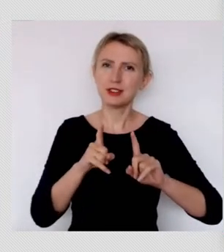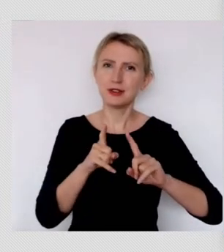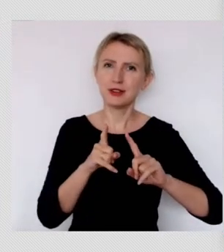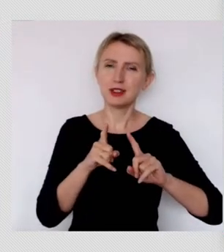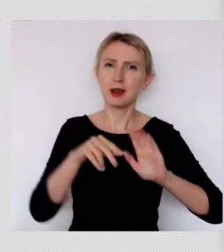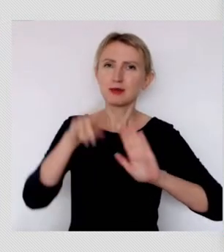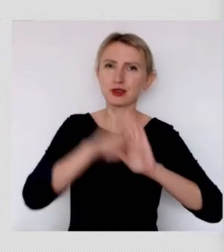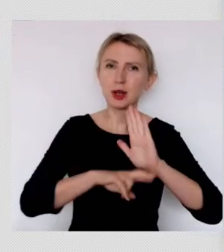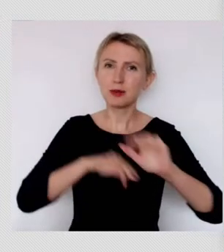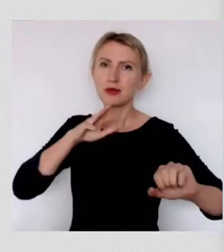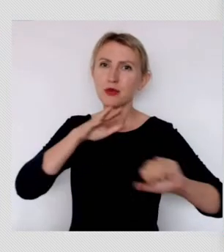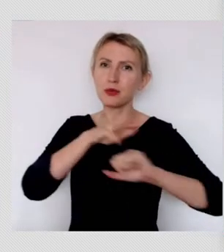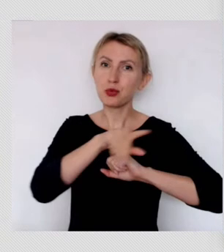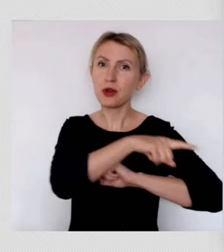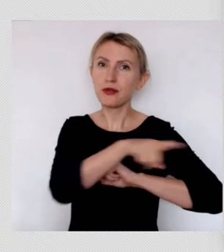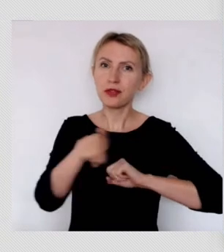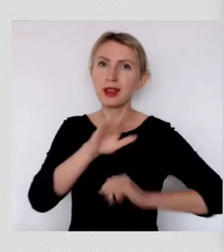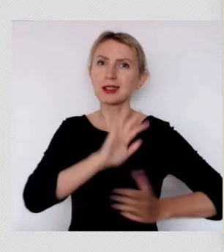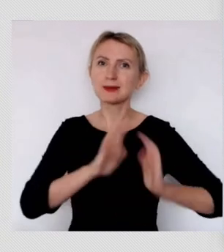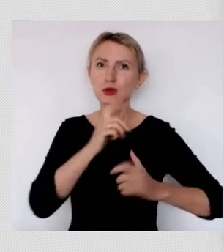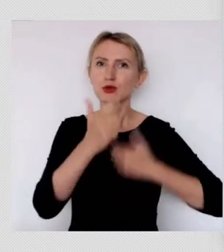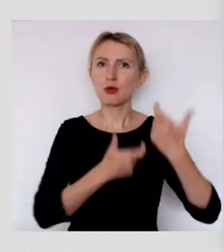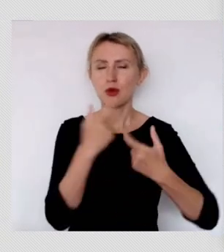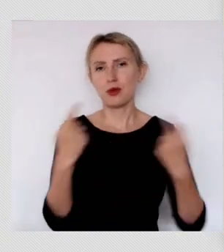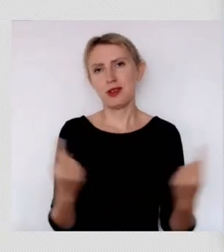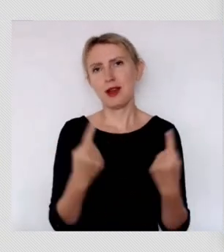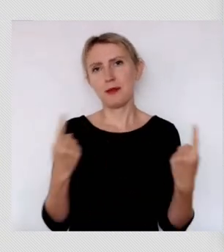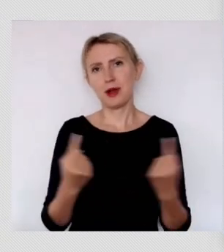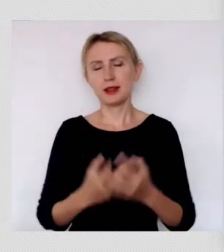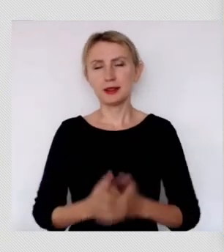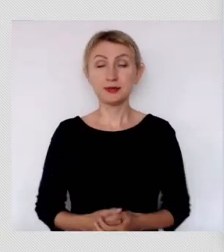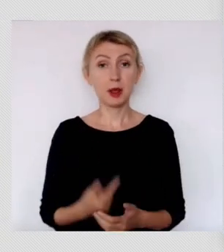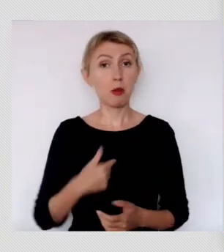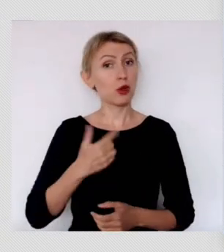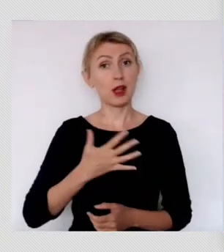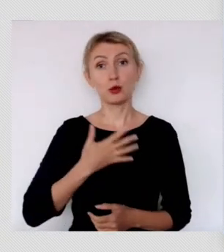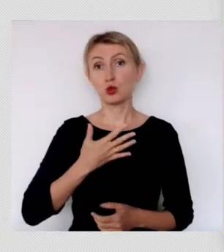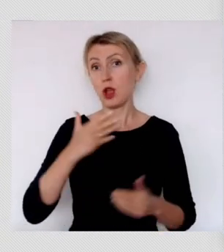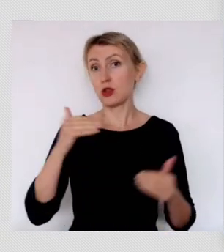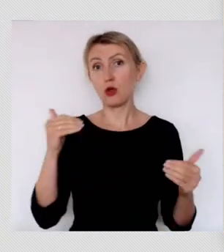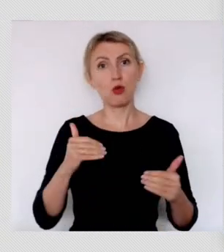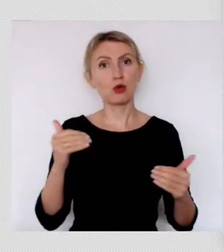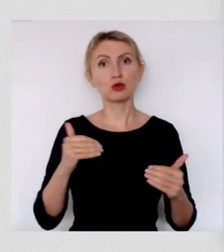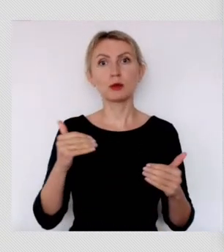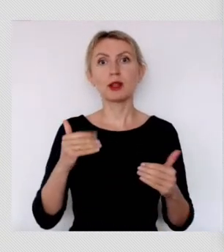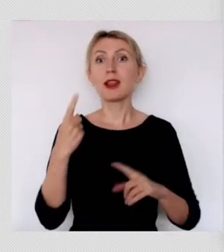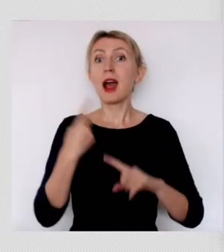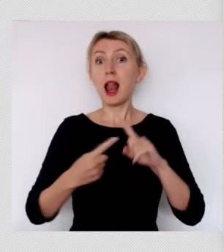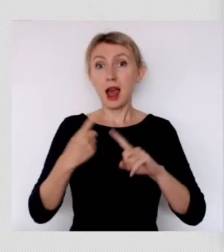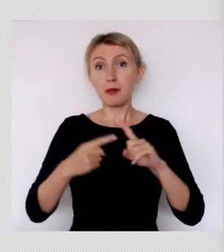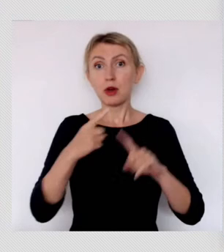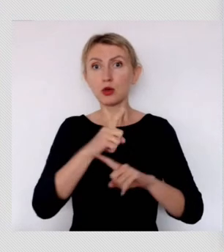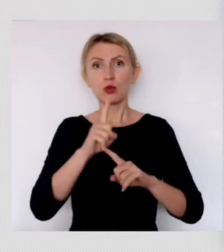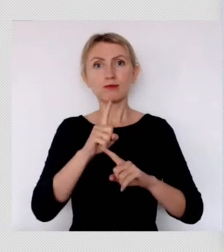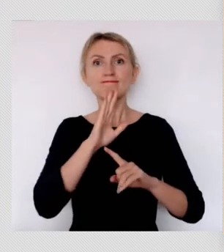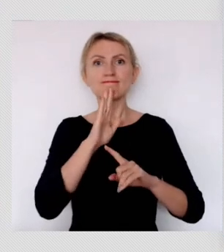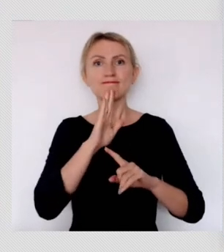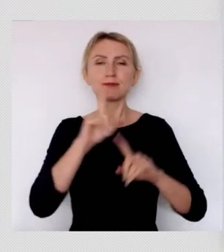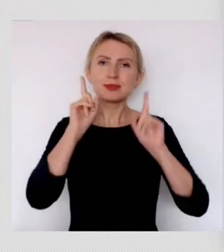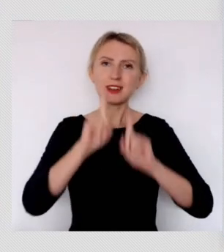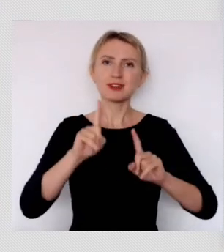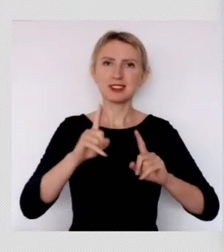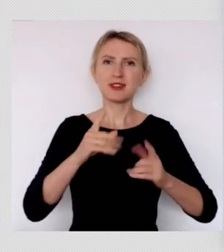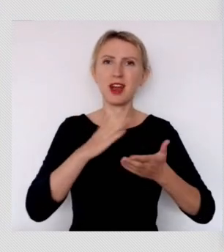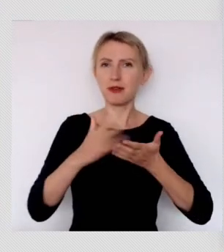na samą sposób prowadzenia kampanii wyborczej. Bo moim zdaniem to może być ten element, który podwyższy realne wydatki na